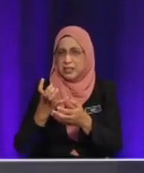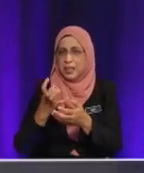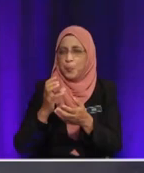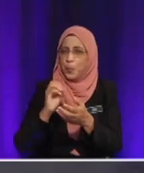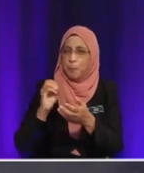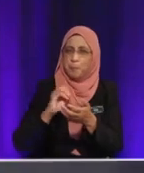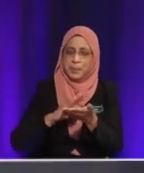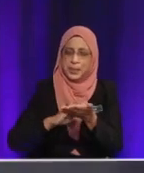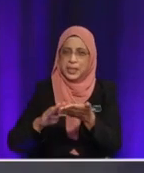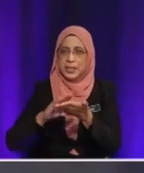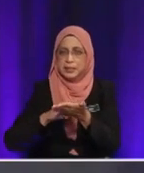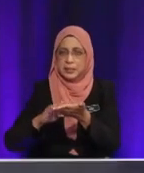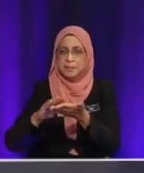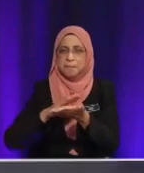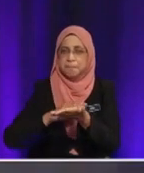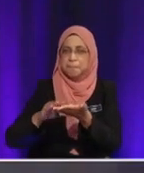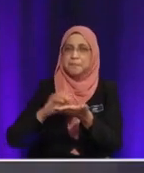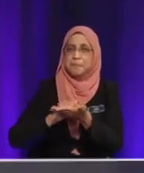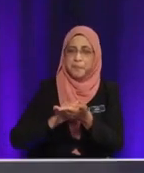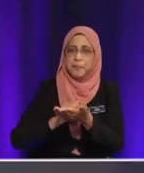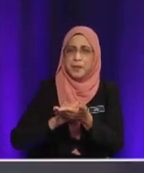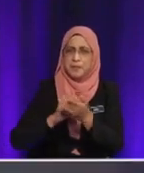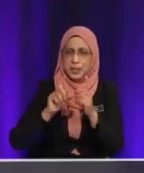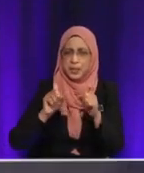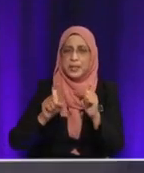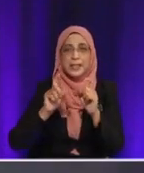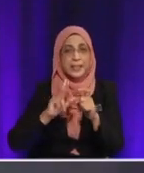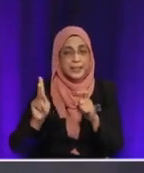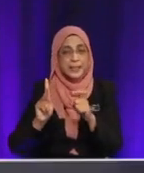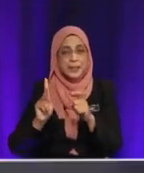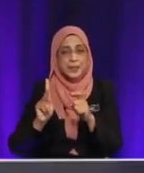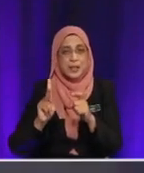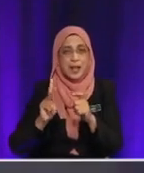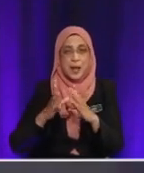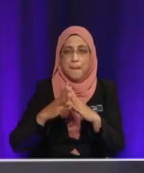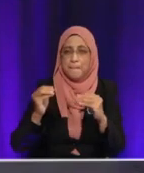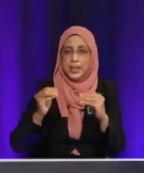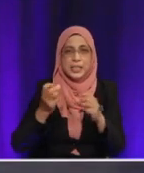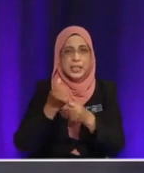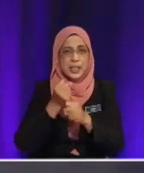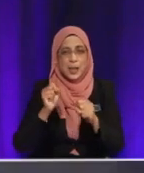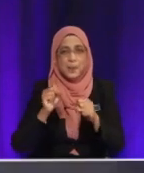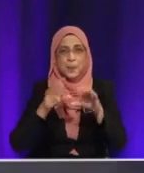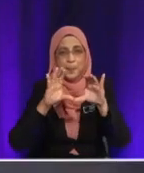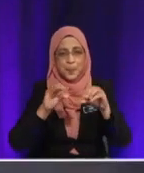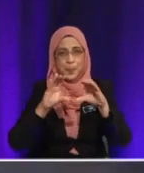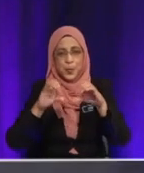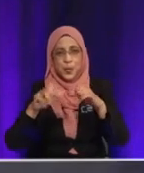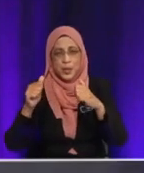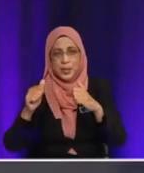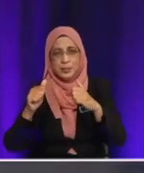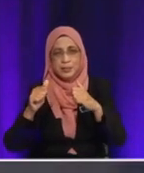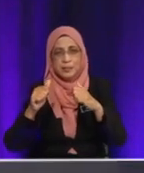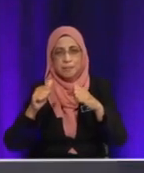Okey, dah siap. Saya rasa dah okey ni. Tapi nanti kena measure, kena pastikan. Okey, kena pastikan. Lepas kita dah siap urut ni, kita kena